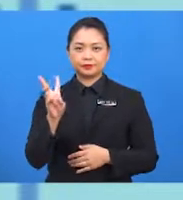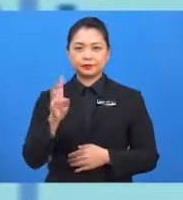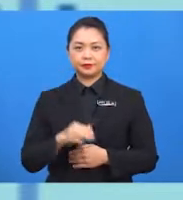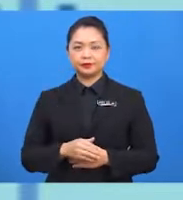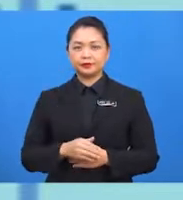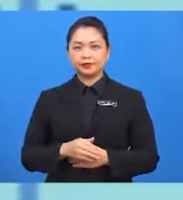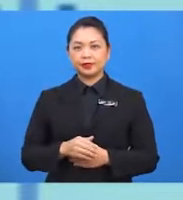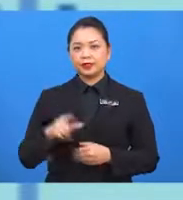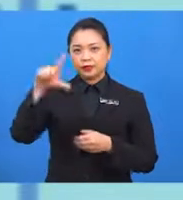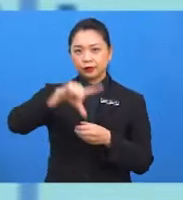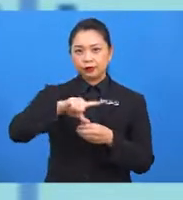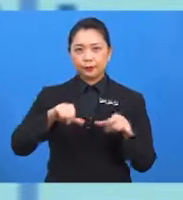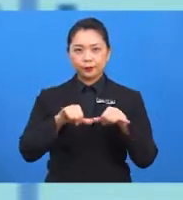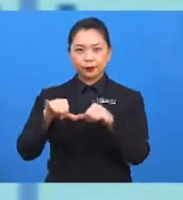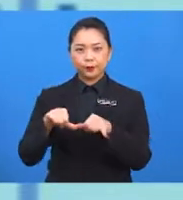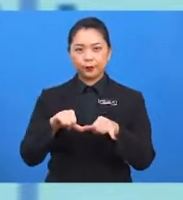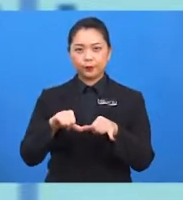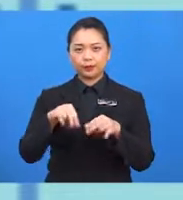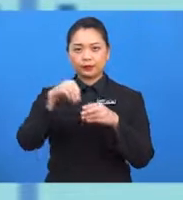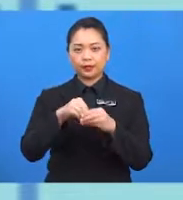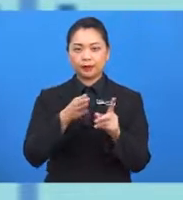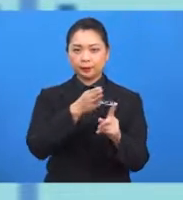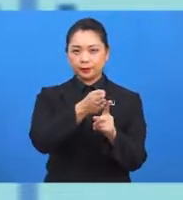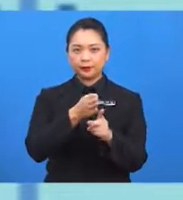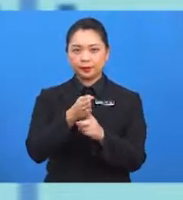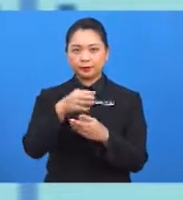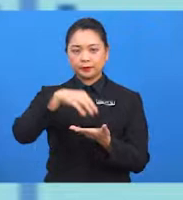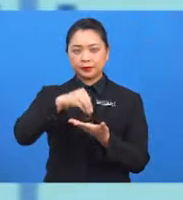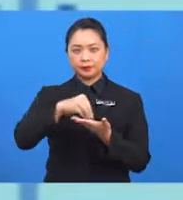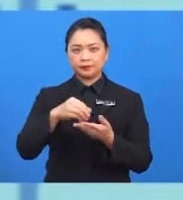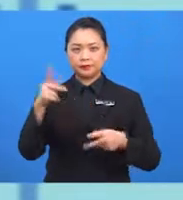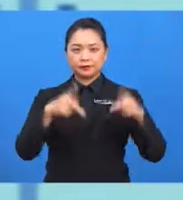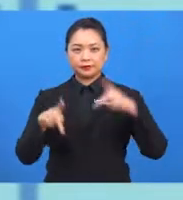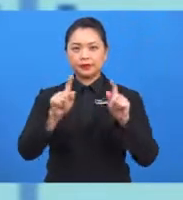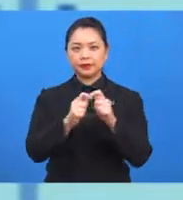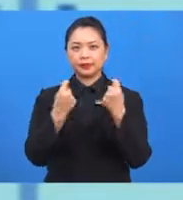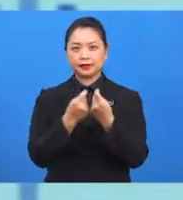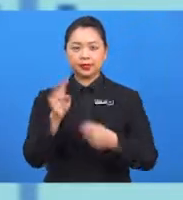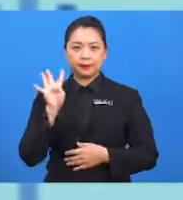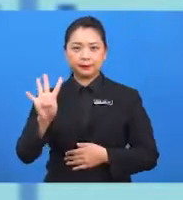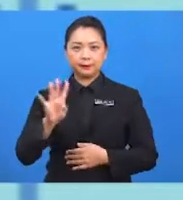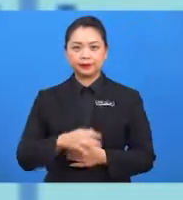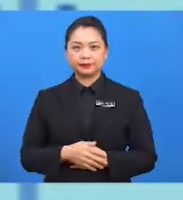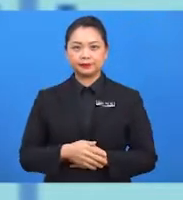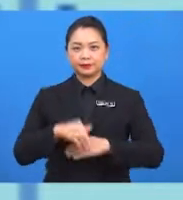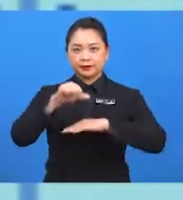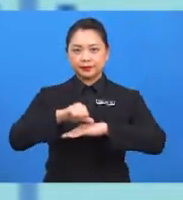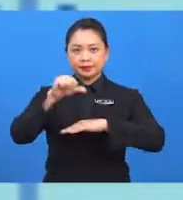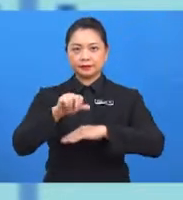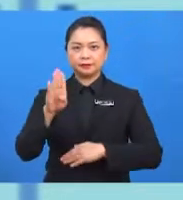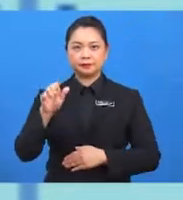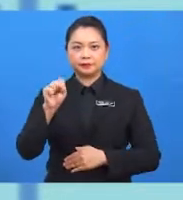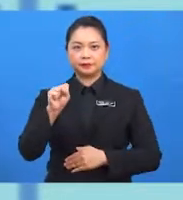larutan piawai dalam bidang pembelajaran 6 kimia tingkatan 4 yaitu s.sip